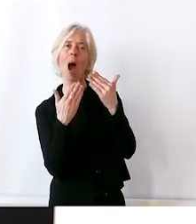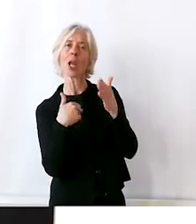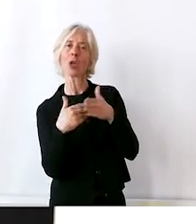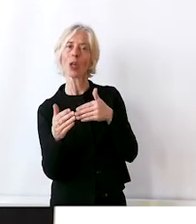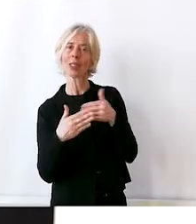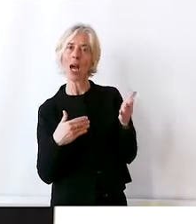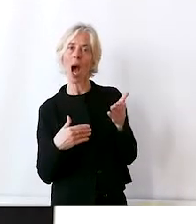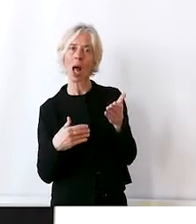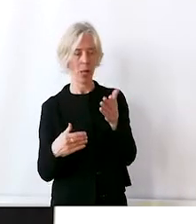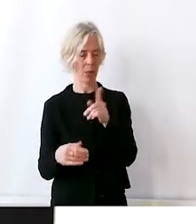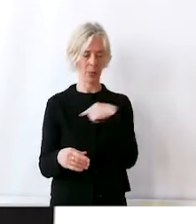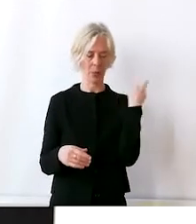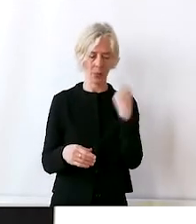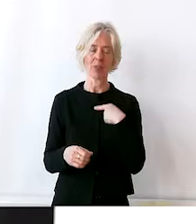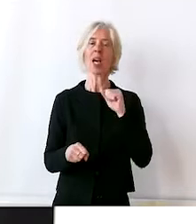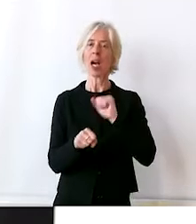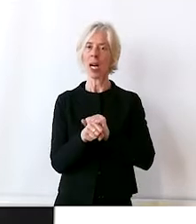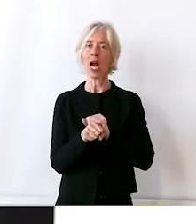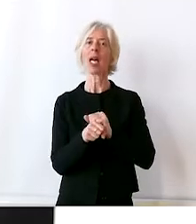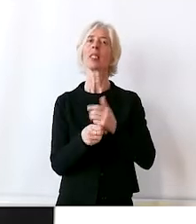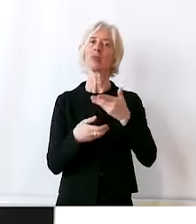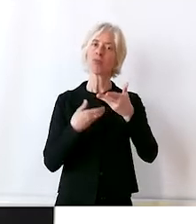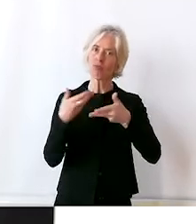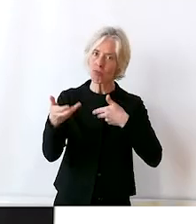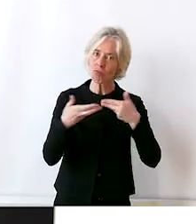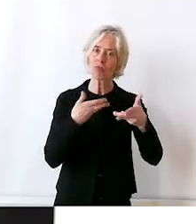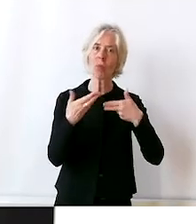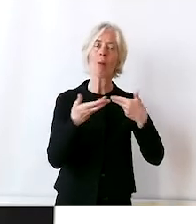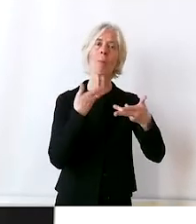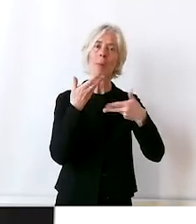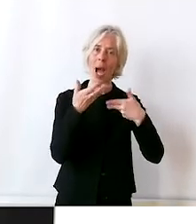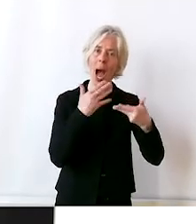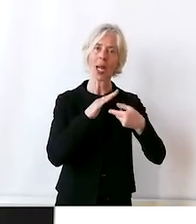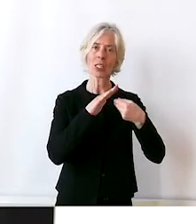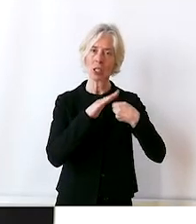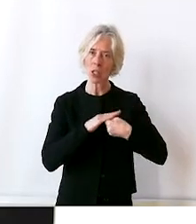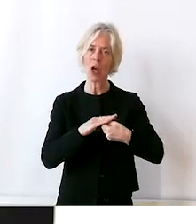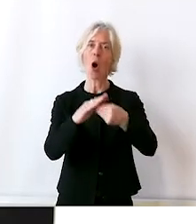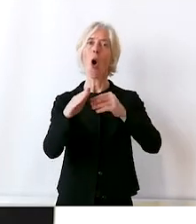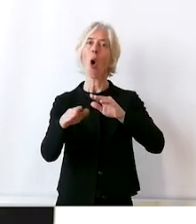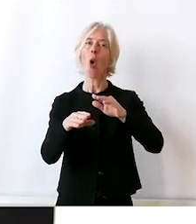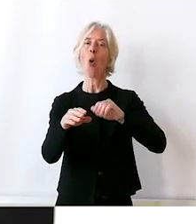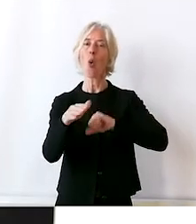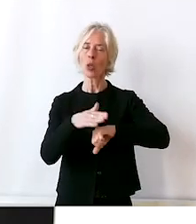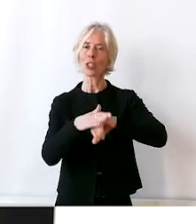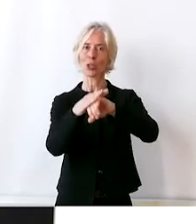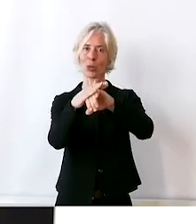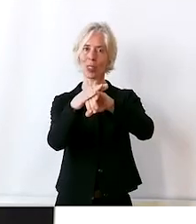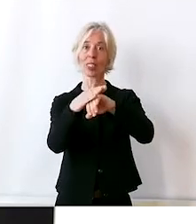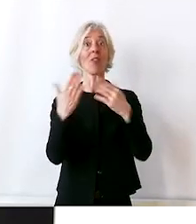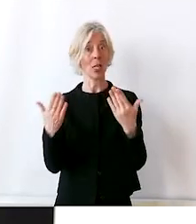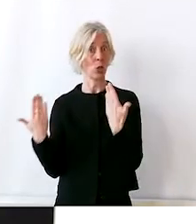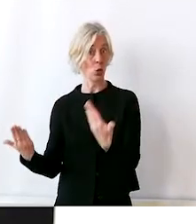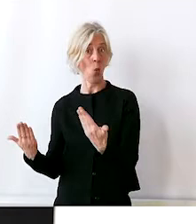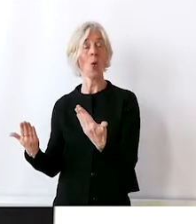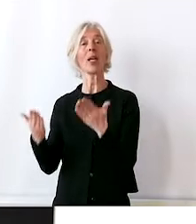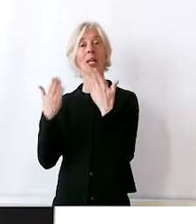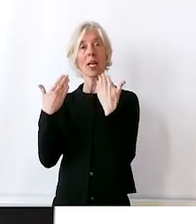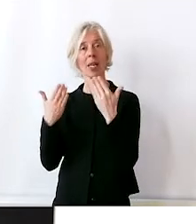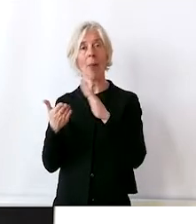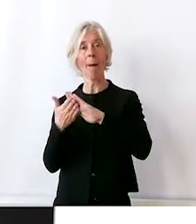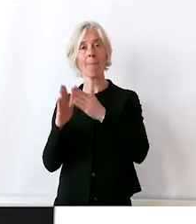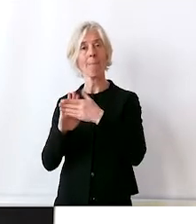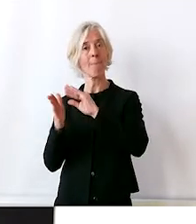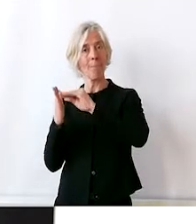Und beide Initiativen, Klimapakt und A3 Klimaneutralität, ergänzen sich bestens. Wir